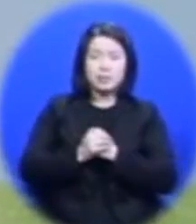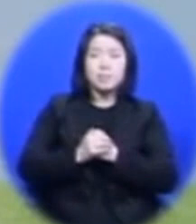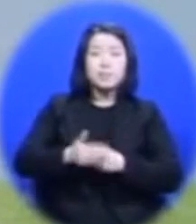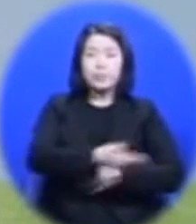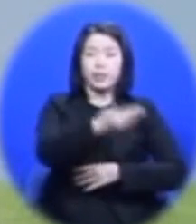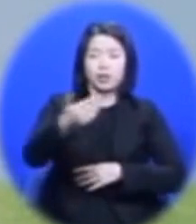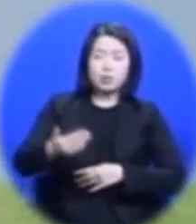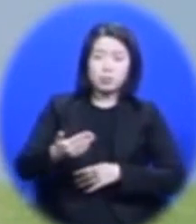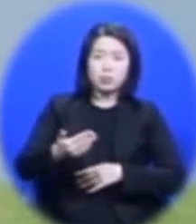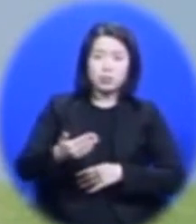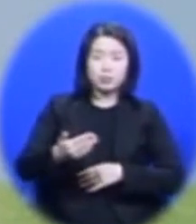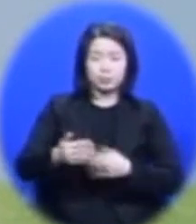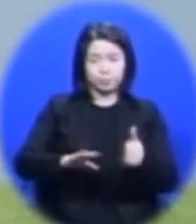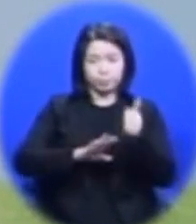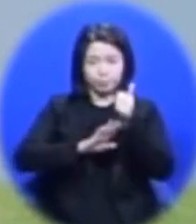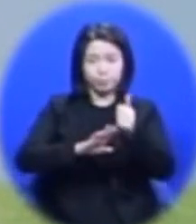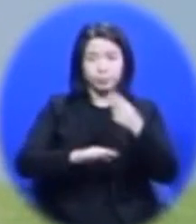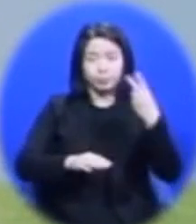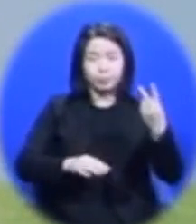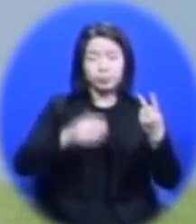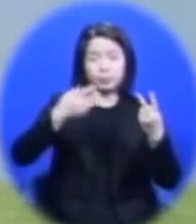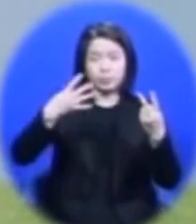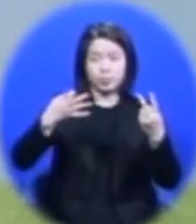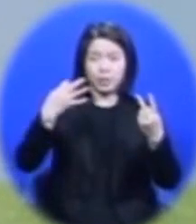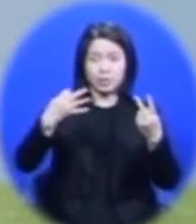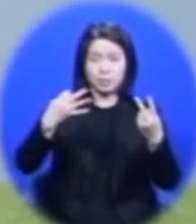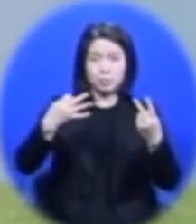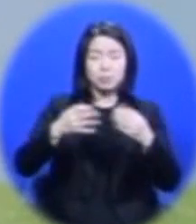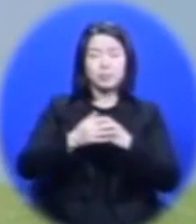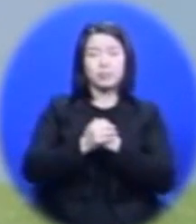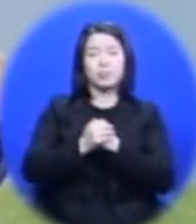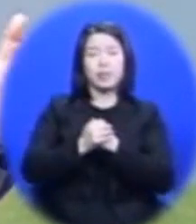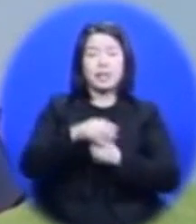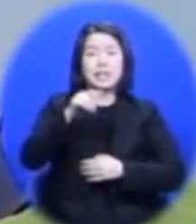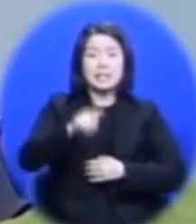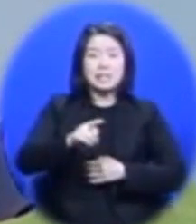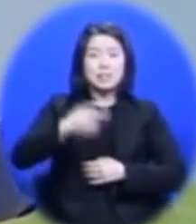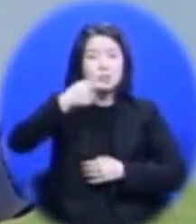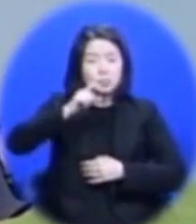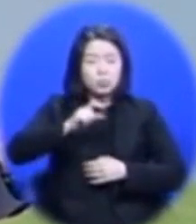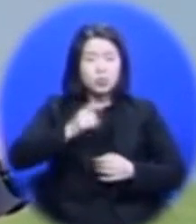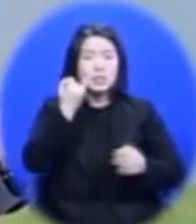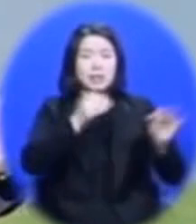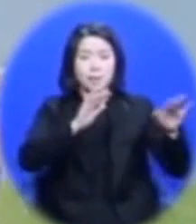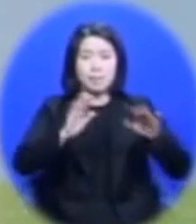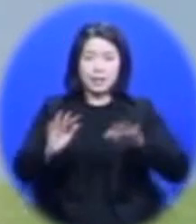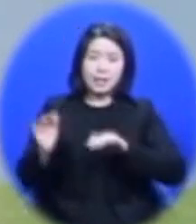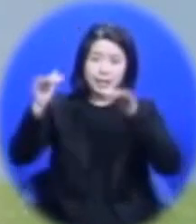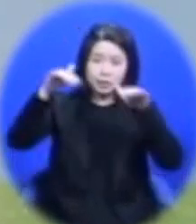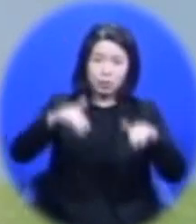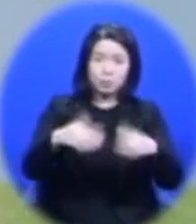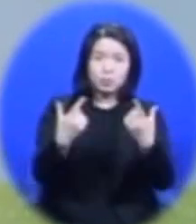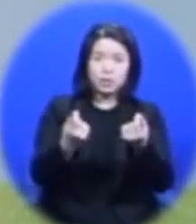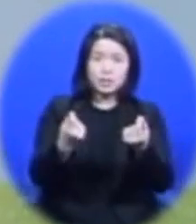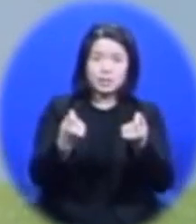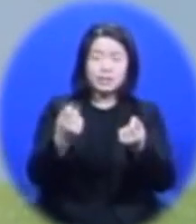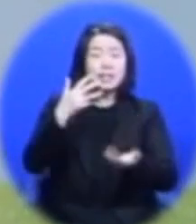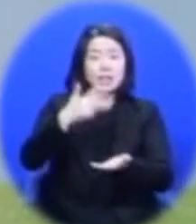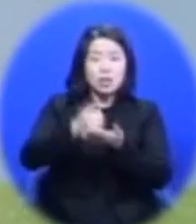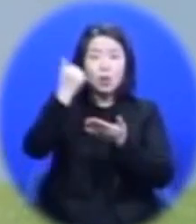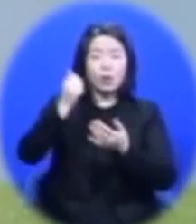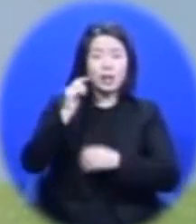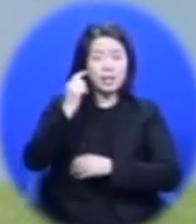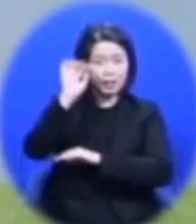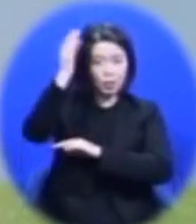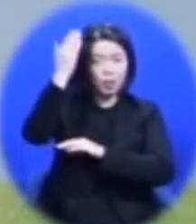여러분, 하박국서 2장 14절에 이는 물이 바다를 덮은 같이 여호와의 영광을